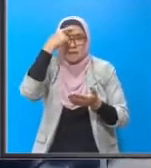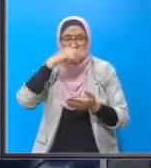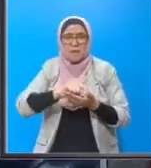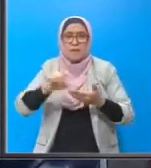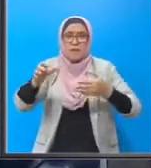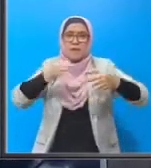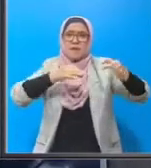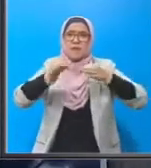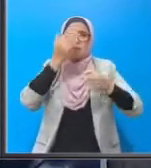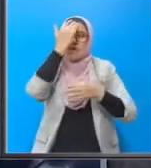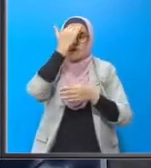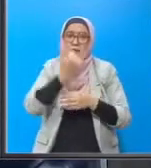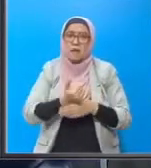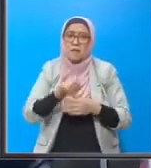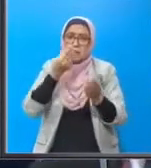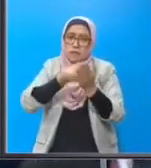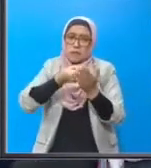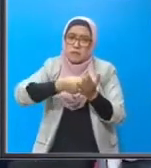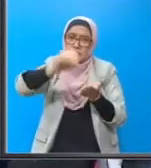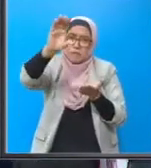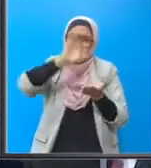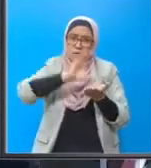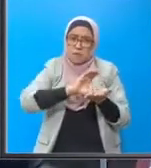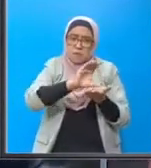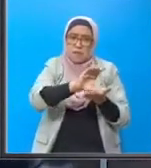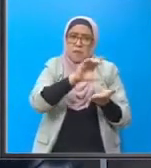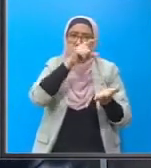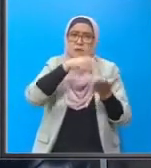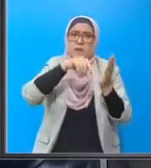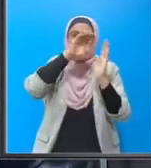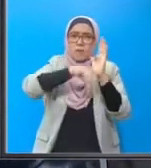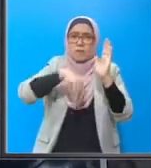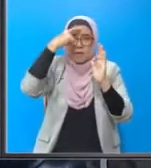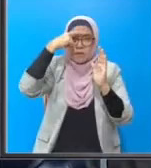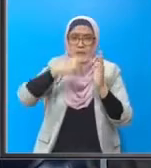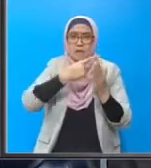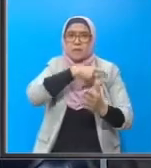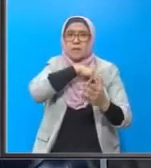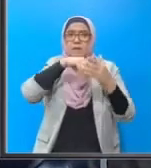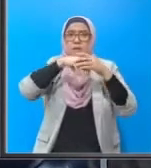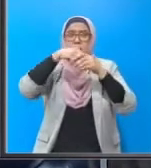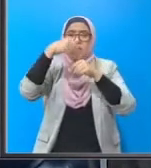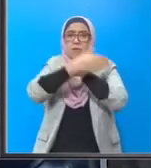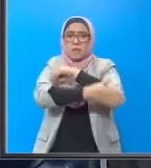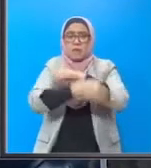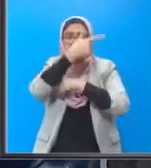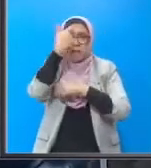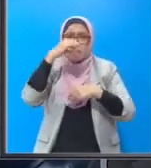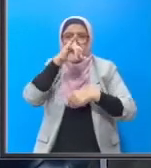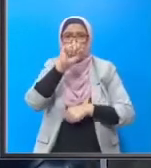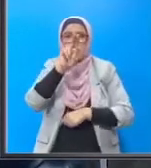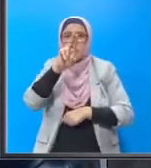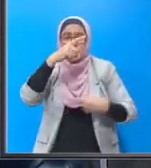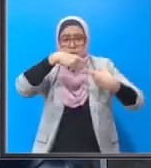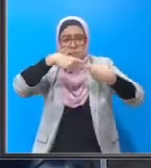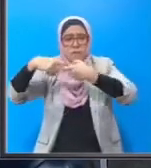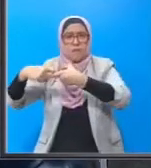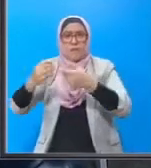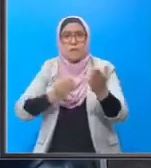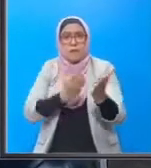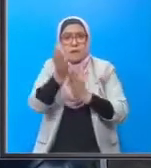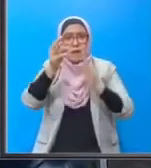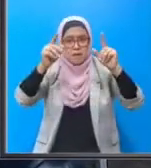penjelasan mengapa peruntukkan ini dipulangkan karena isu yang membabitkan hak asasi manusia ini seringkali